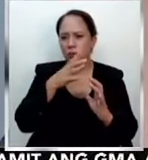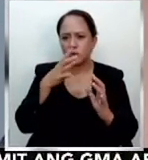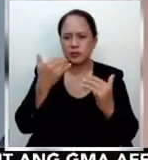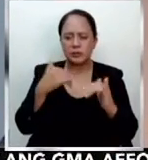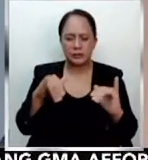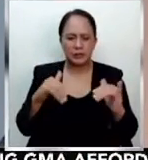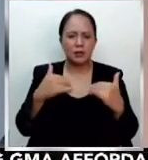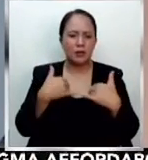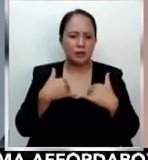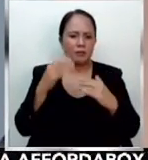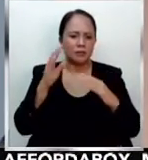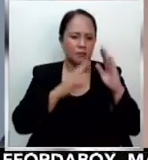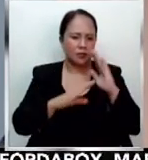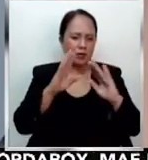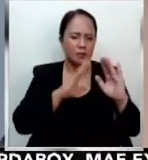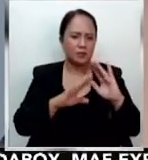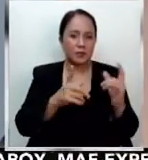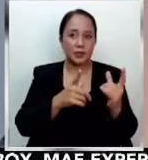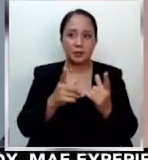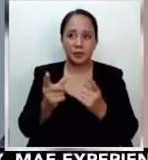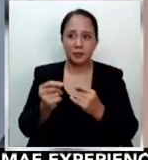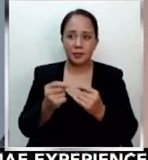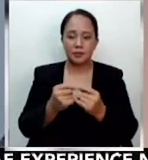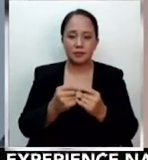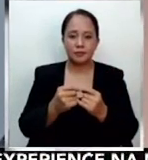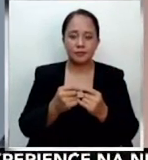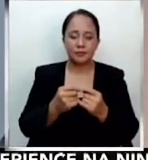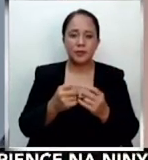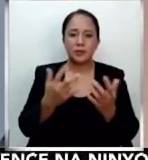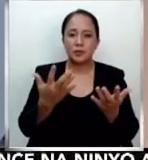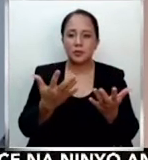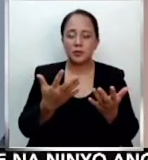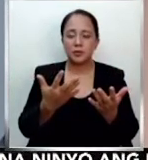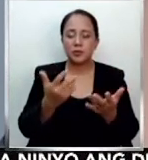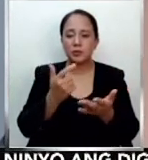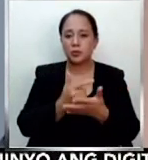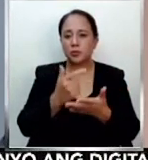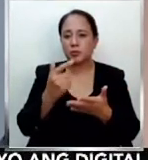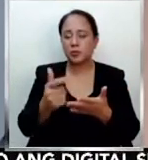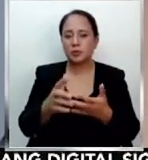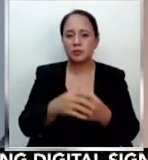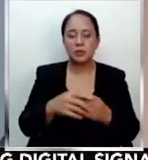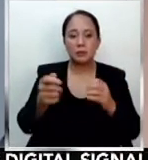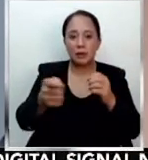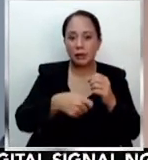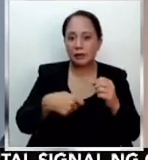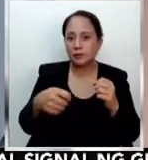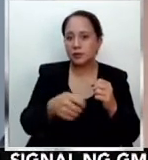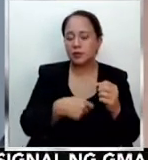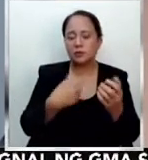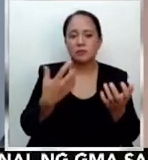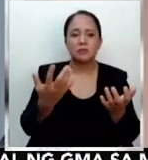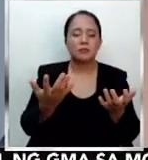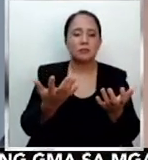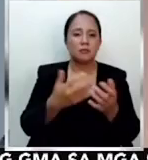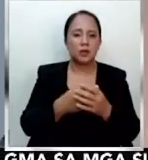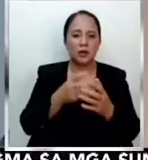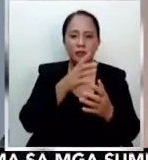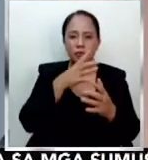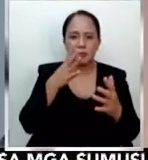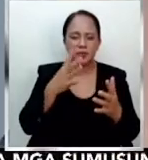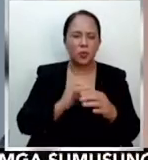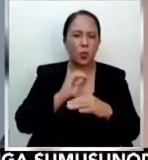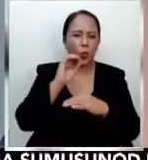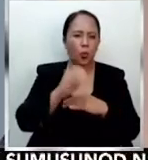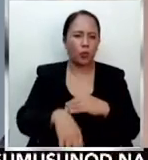nito. Sa gitna nito, sa basurahan na lang napupunta ang ani ng ilang magsasaka dahil sa sobra-sobrang supply. Yan